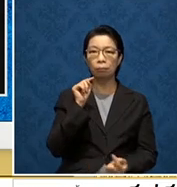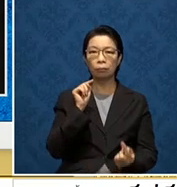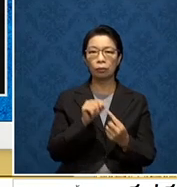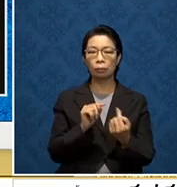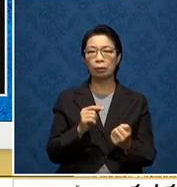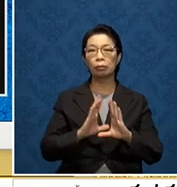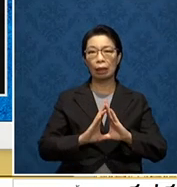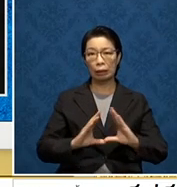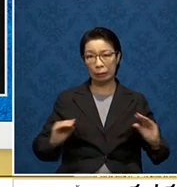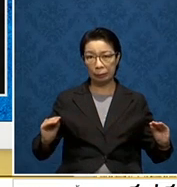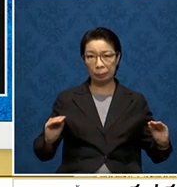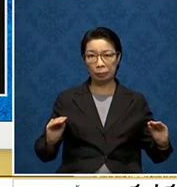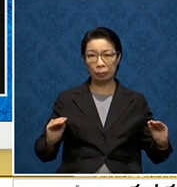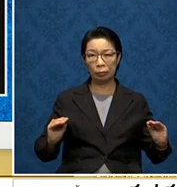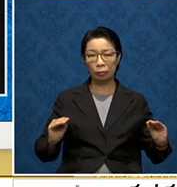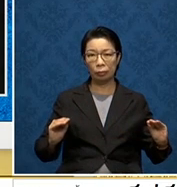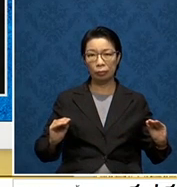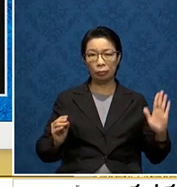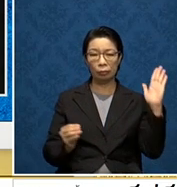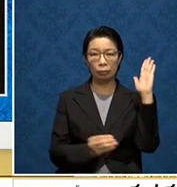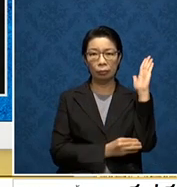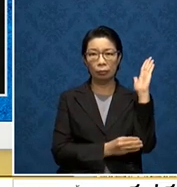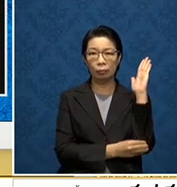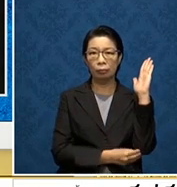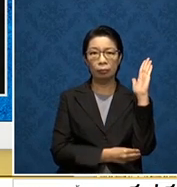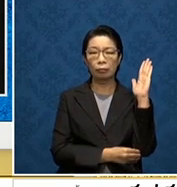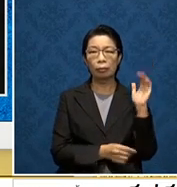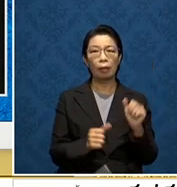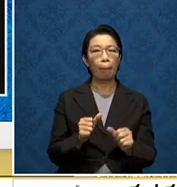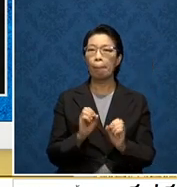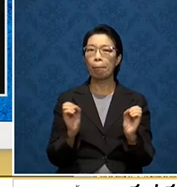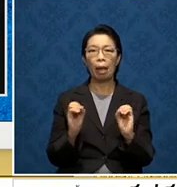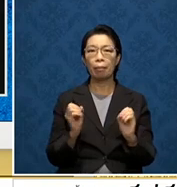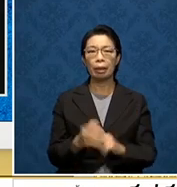ติสุขยังไม่มี